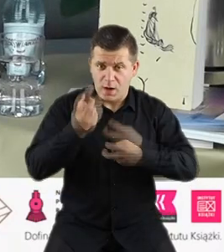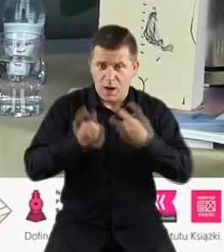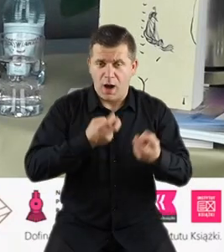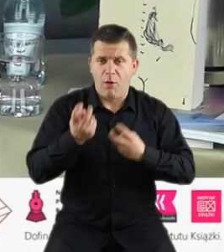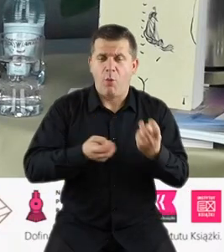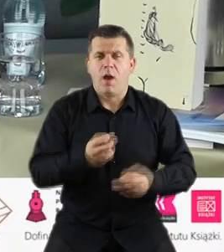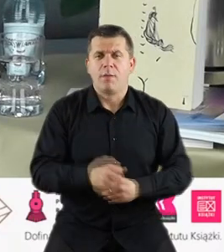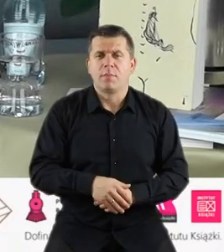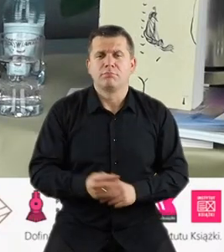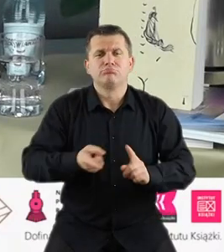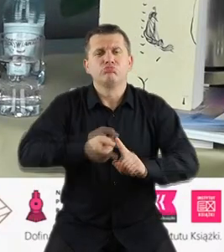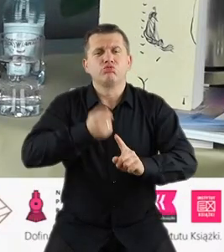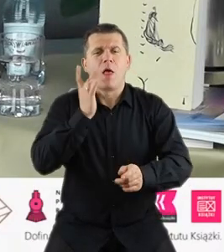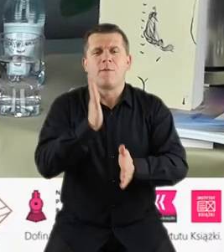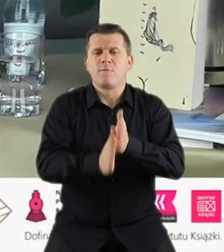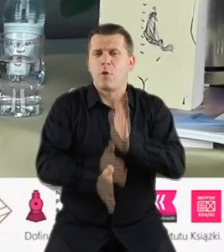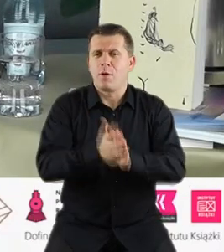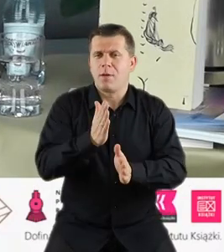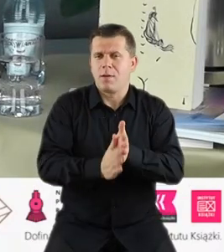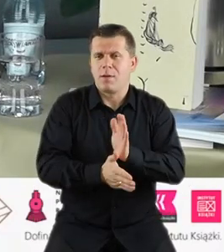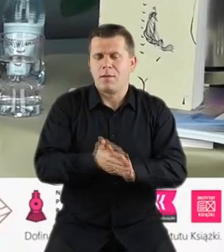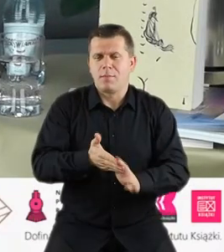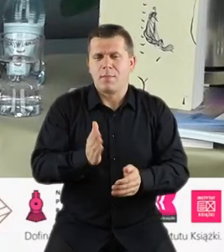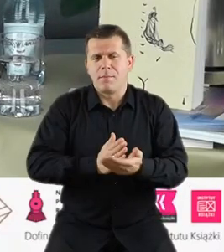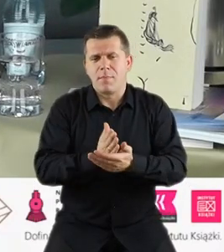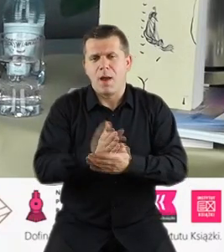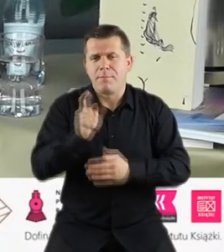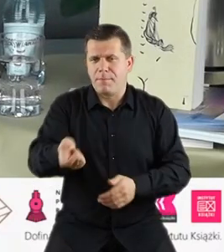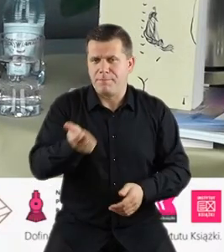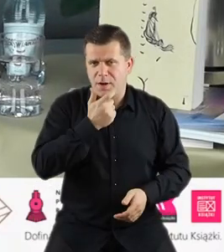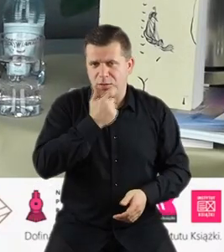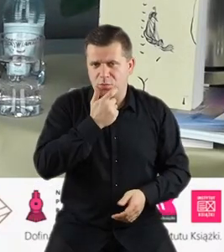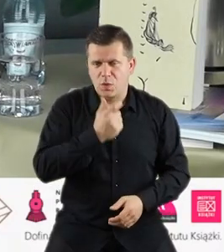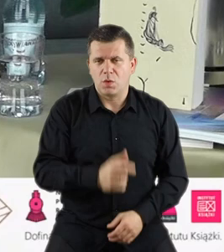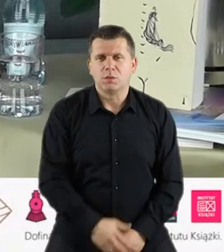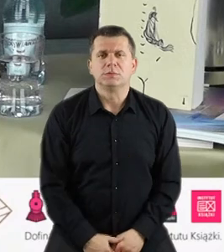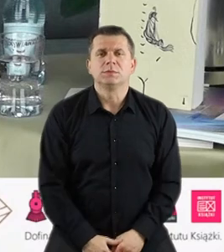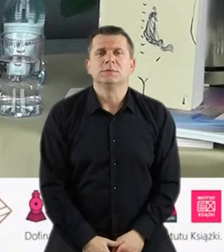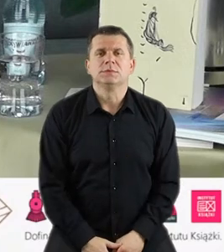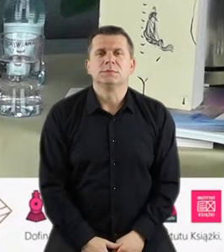Szukałam przedwojennych map w Bydgoszczy, a